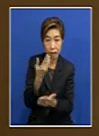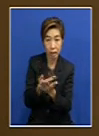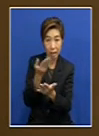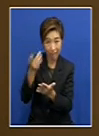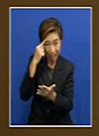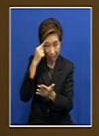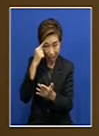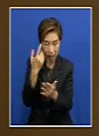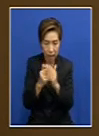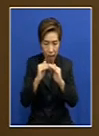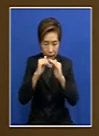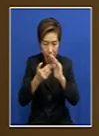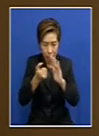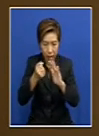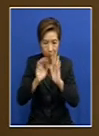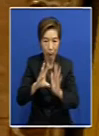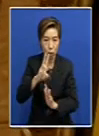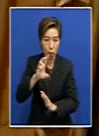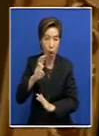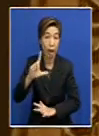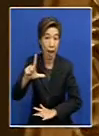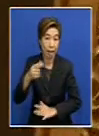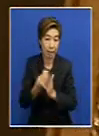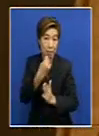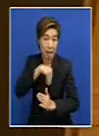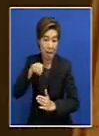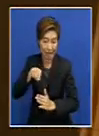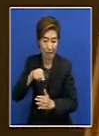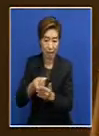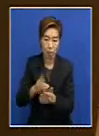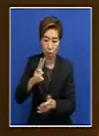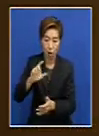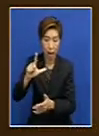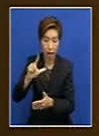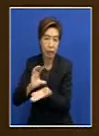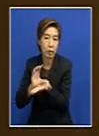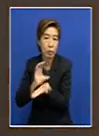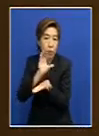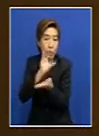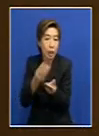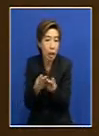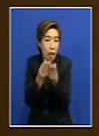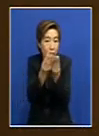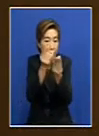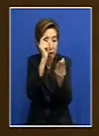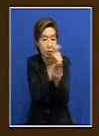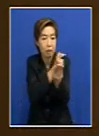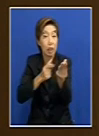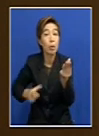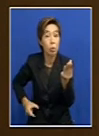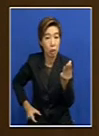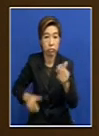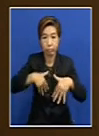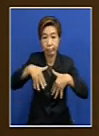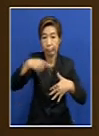ส่วนต่างทั้งหมดอยู่ที่ประมาณ600ล้านบาทจะนำขึ้นทุนเกล้าทุนกระหม่อมถวายพระบาทสมเด็จพระเจ้าอยู่หัวครับประชา